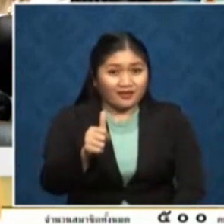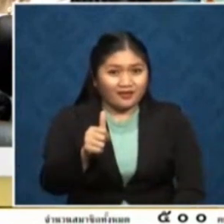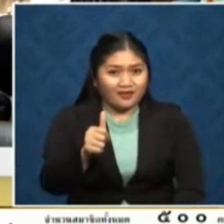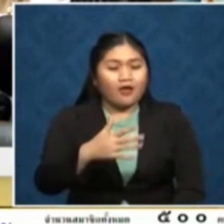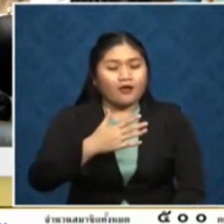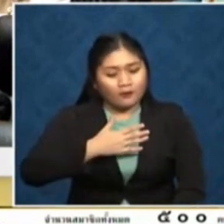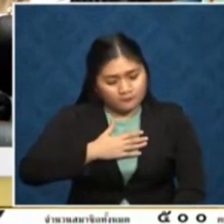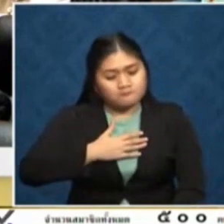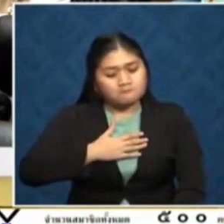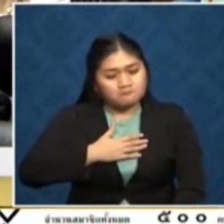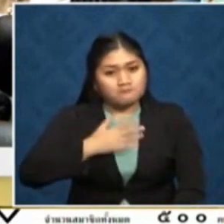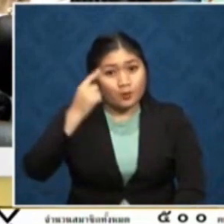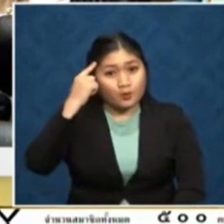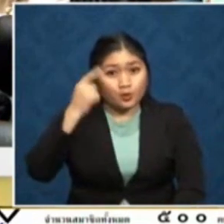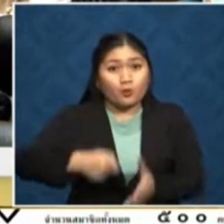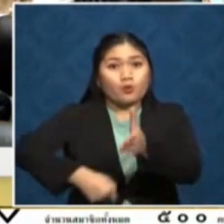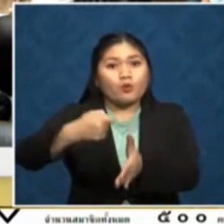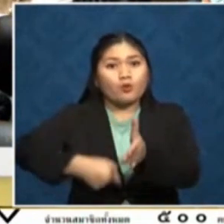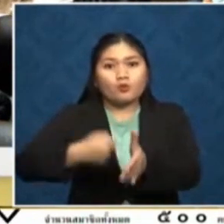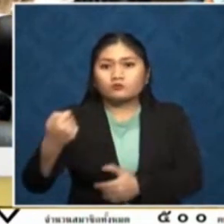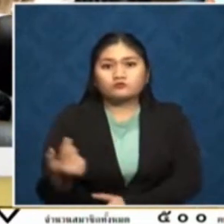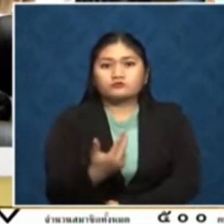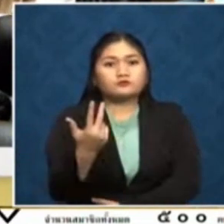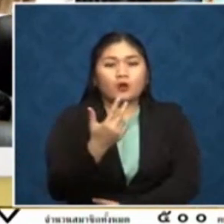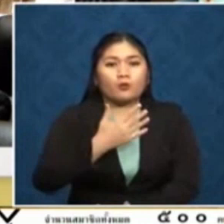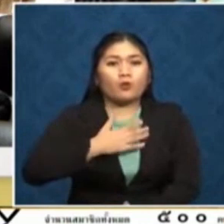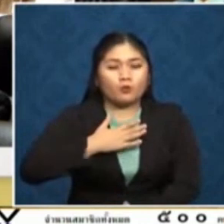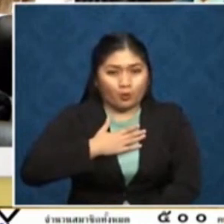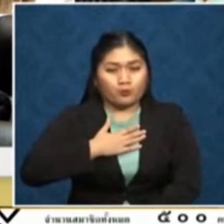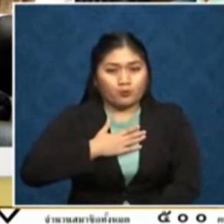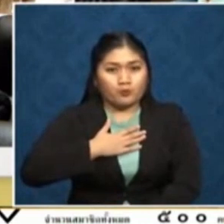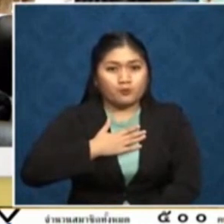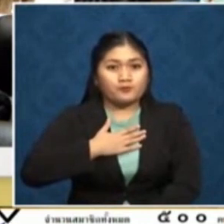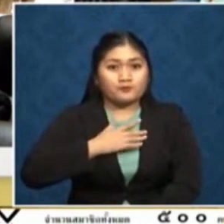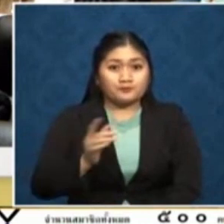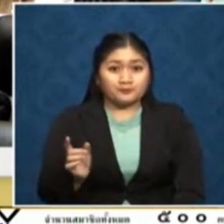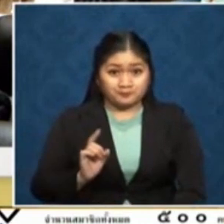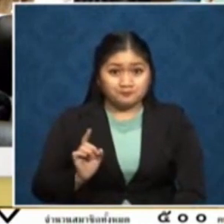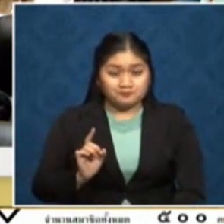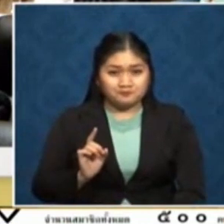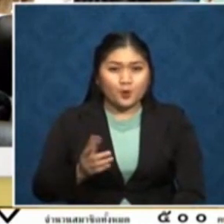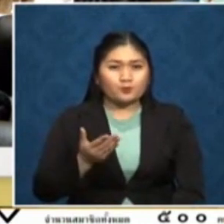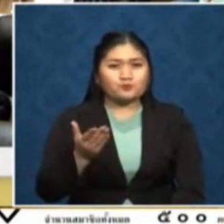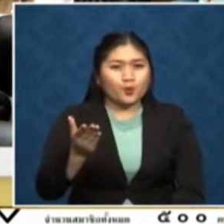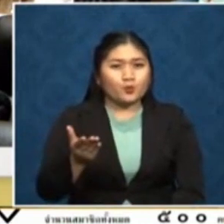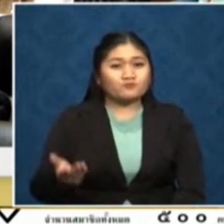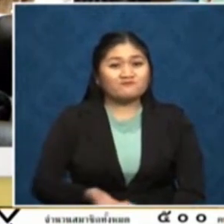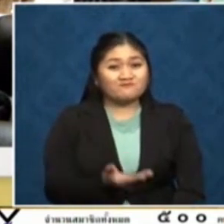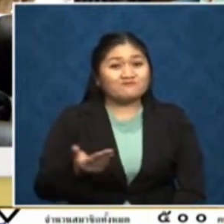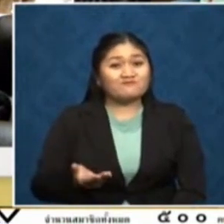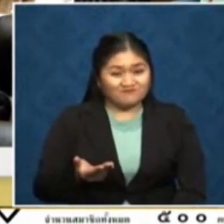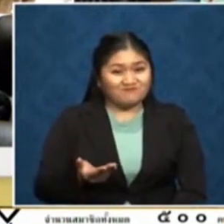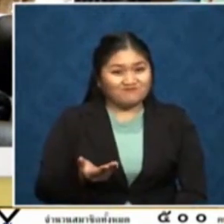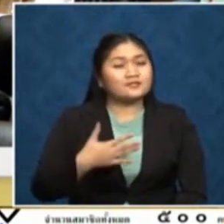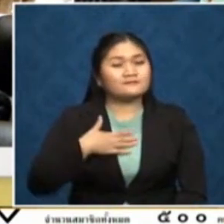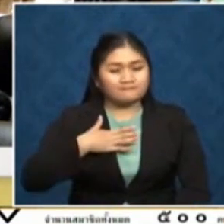ของรัฐบาลเองด้วยซ้ำนะครับผมว่าแบ่งโควต้าให้ประชาชนได้อย่างแน่นอนนะครับผมเลยเรียนนะครับด้วยเห